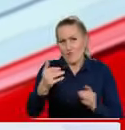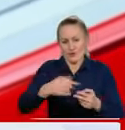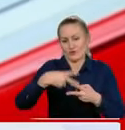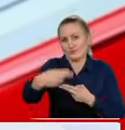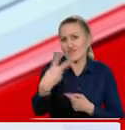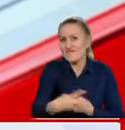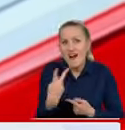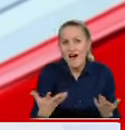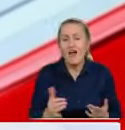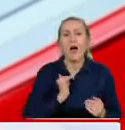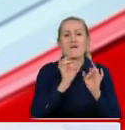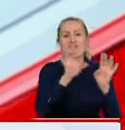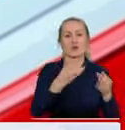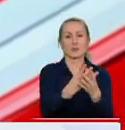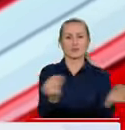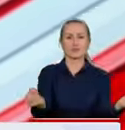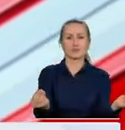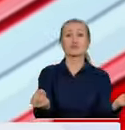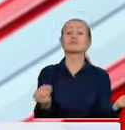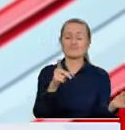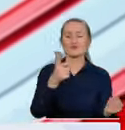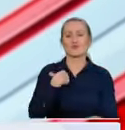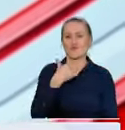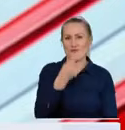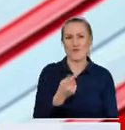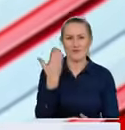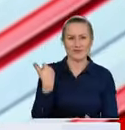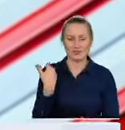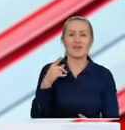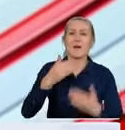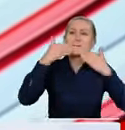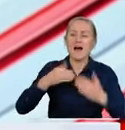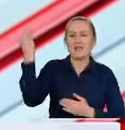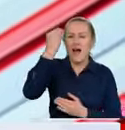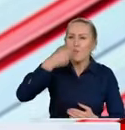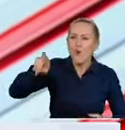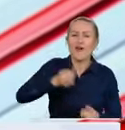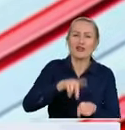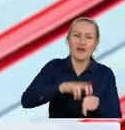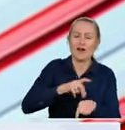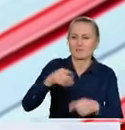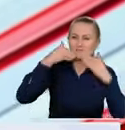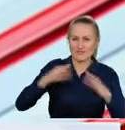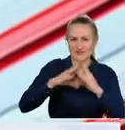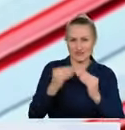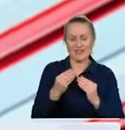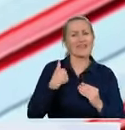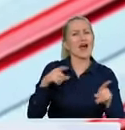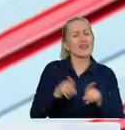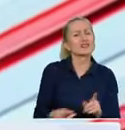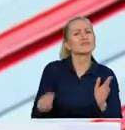wirus zniknął. Ale tak jak powiedziałem wcześniej, to jest wielka zasługa naukowców i służby zdrowia. Chciałem też przy